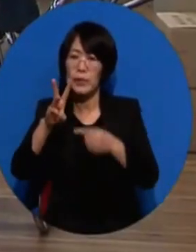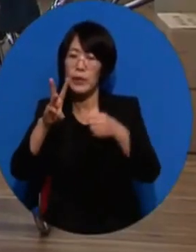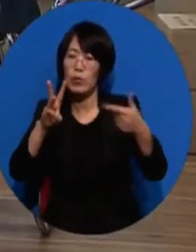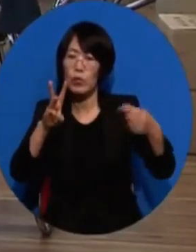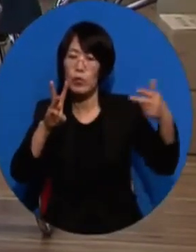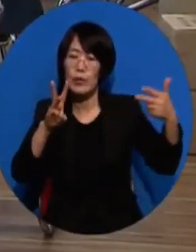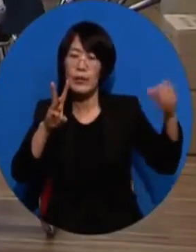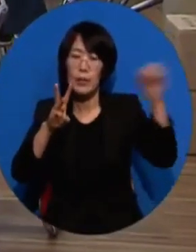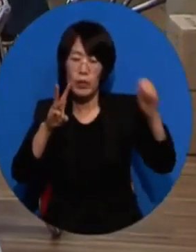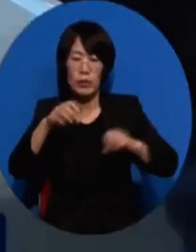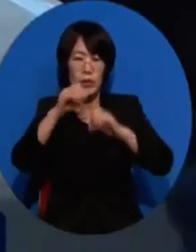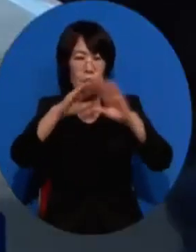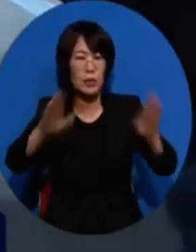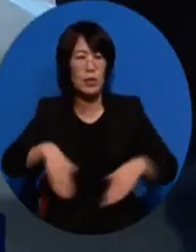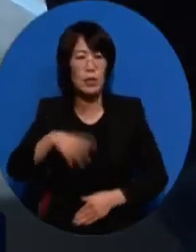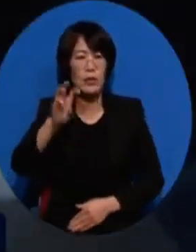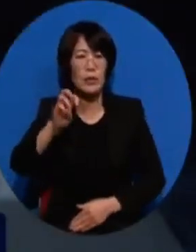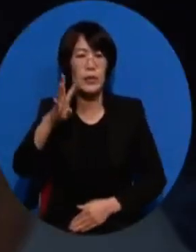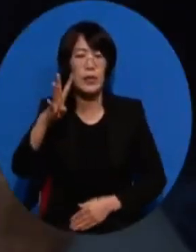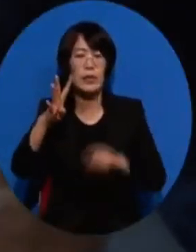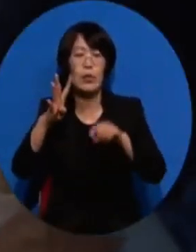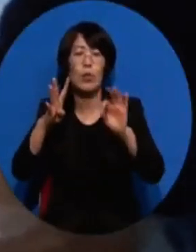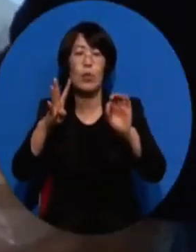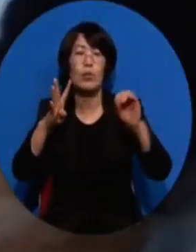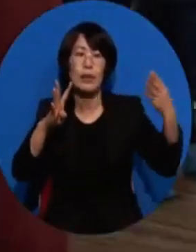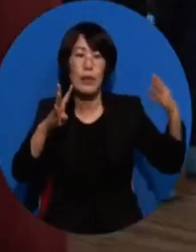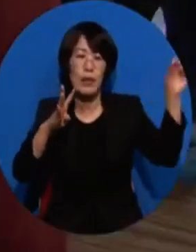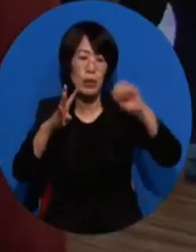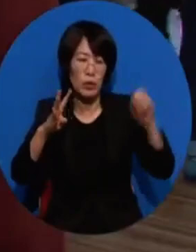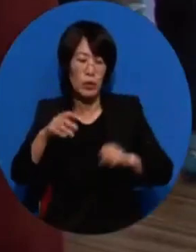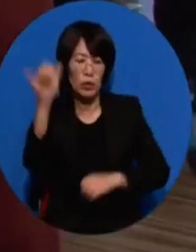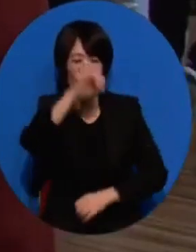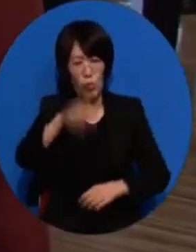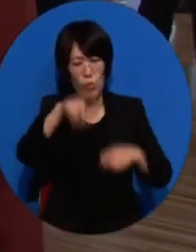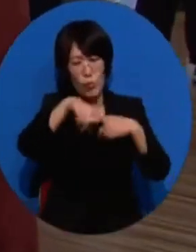33.67%, 전남 34.04%로 전국 평균